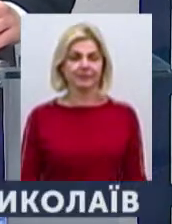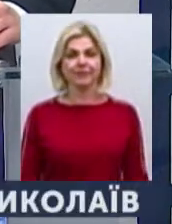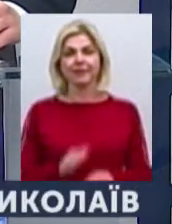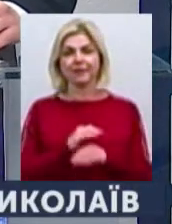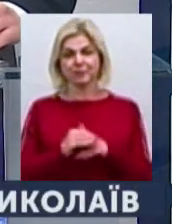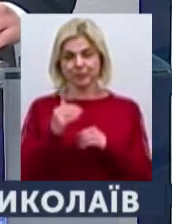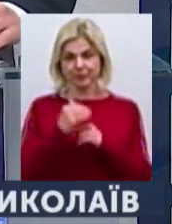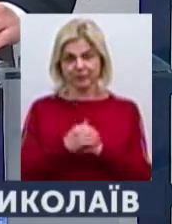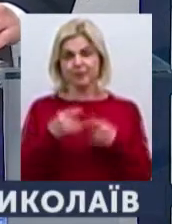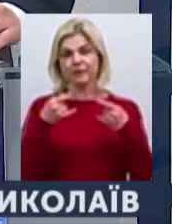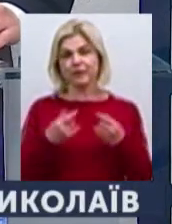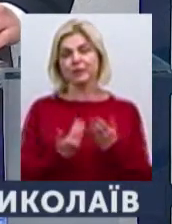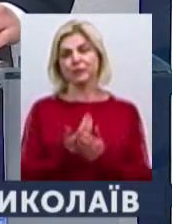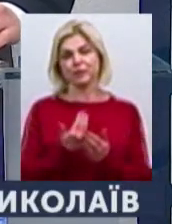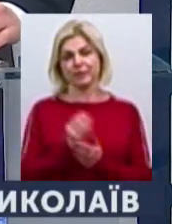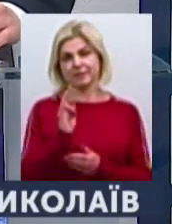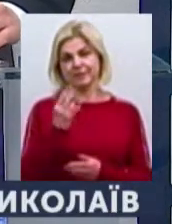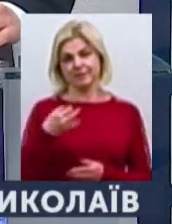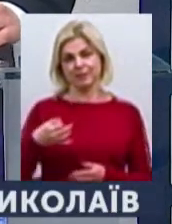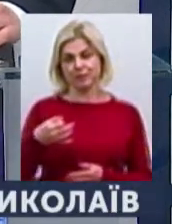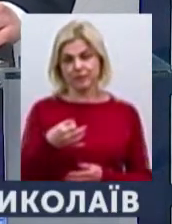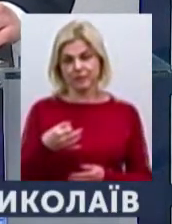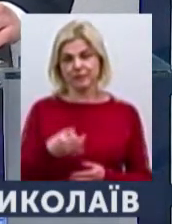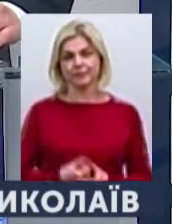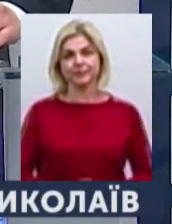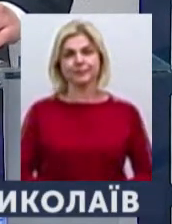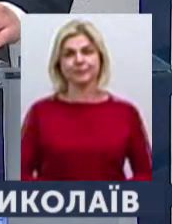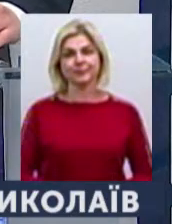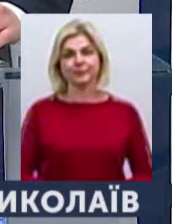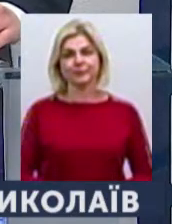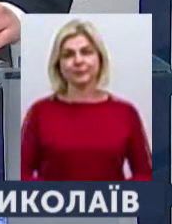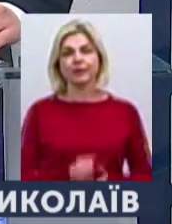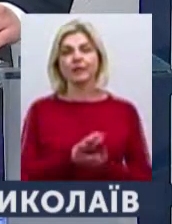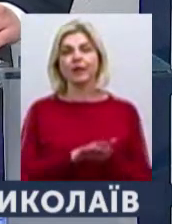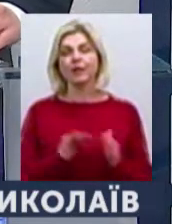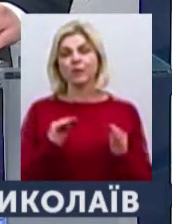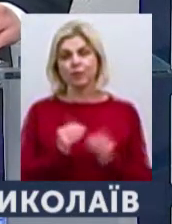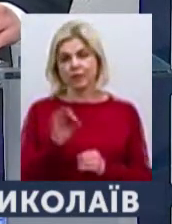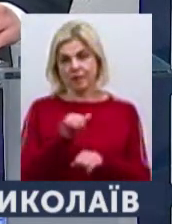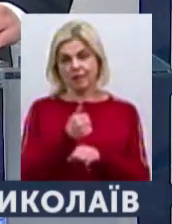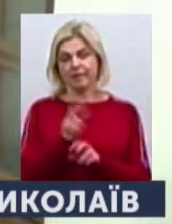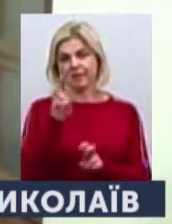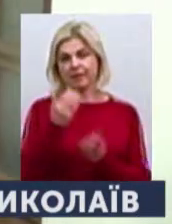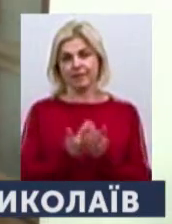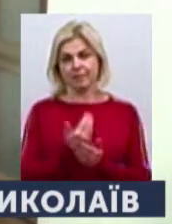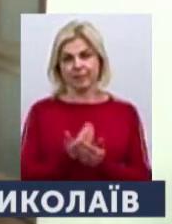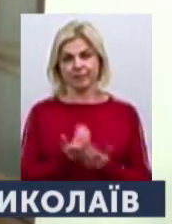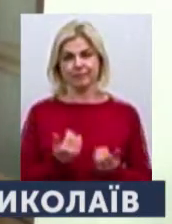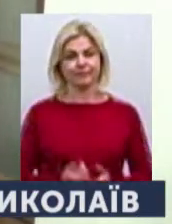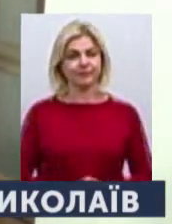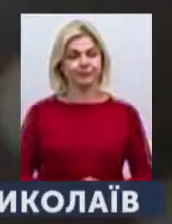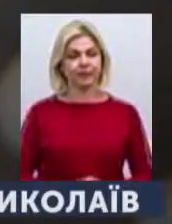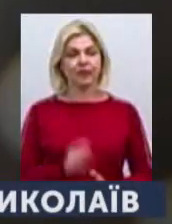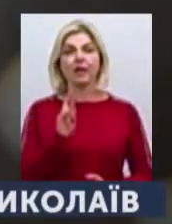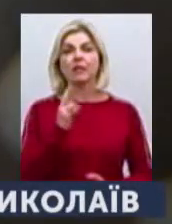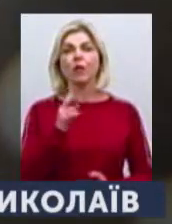Доброго вечора. В ефірі телевізійні новини Миколаївщини. В студії для вас працює Світлана Кльосова. Далі коротко про головні теми випуску. Миколаївці